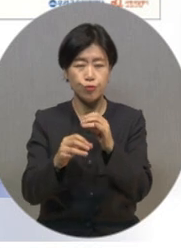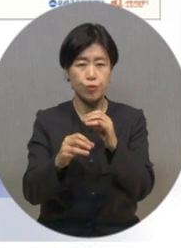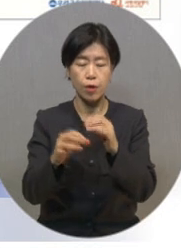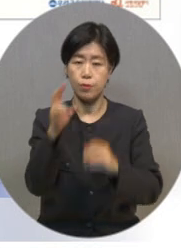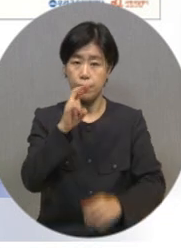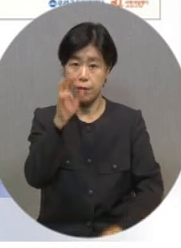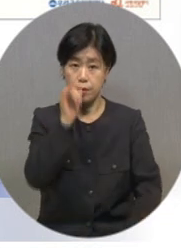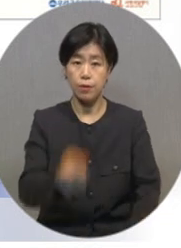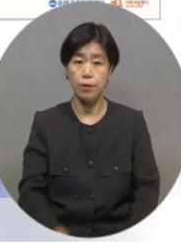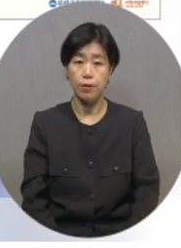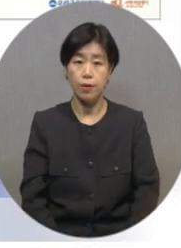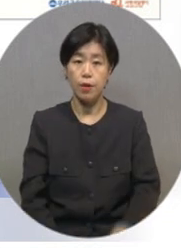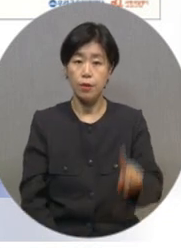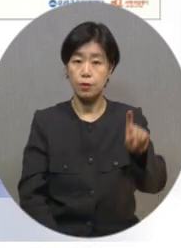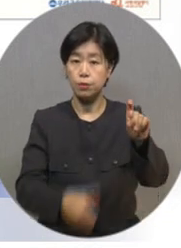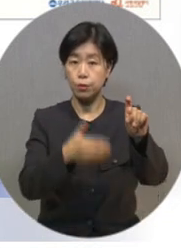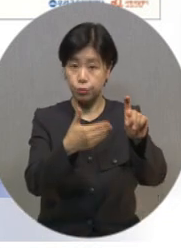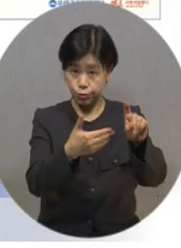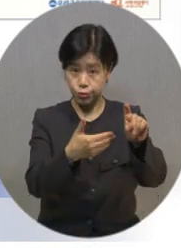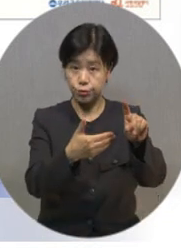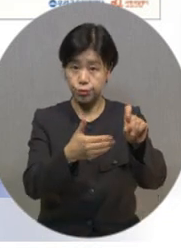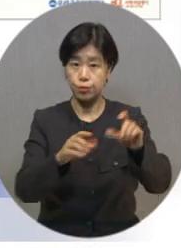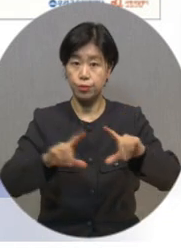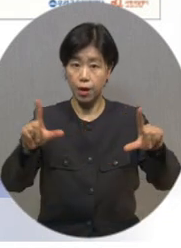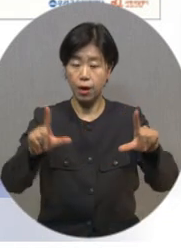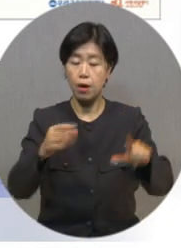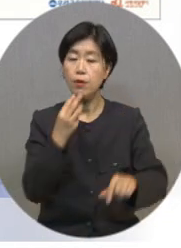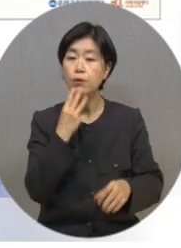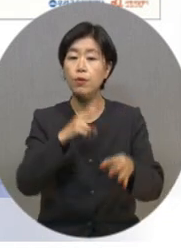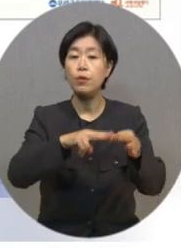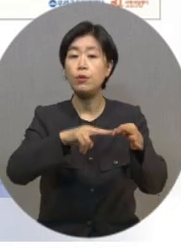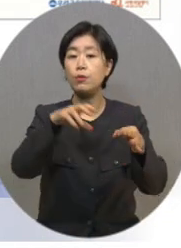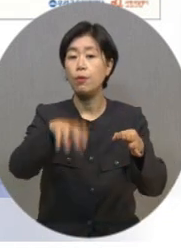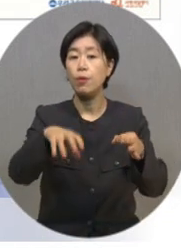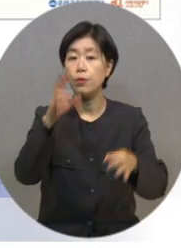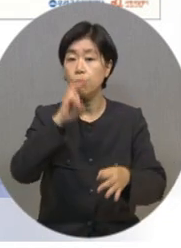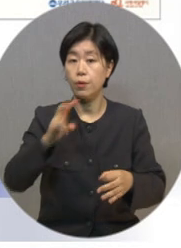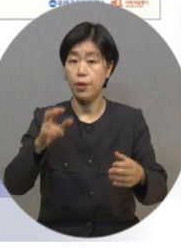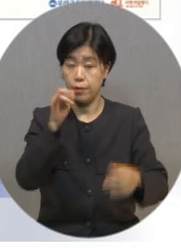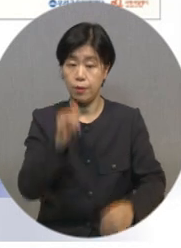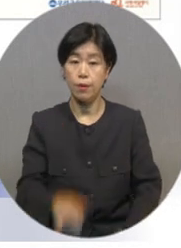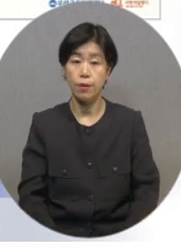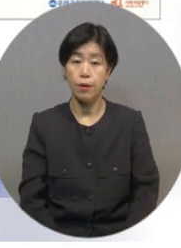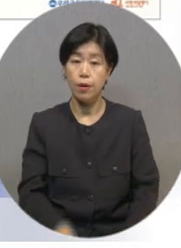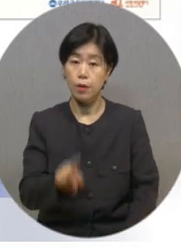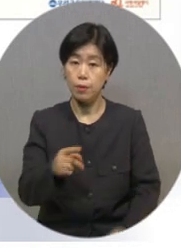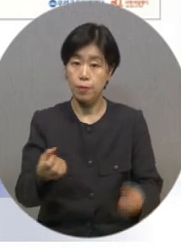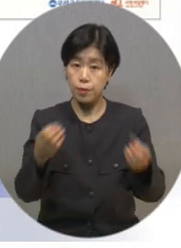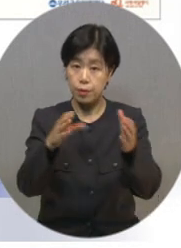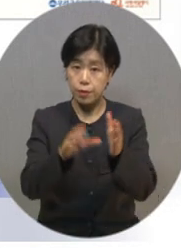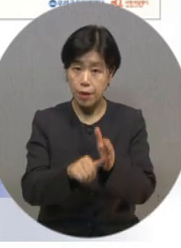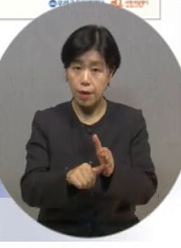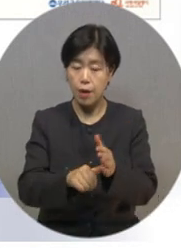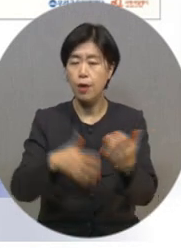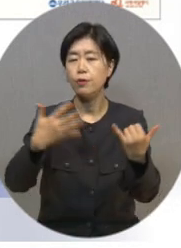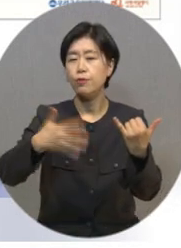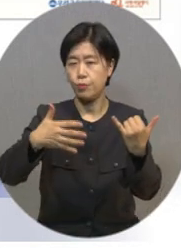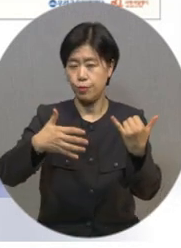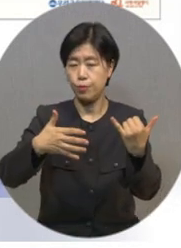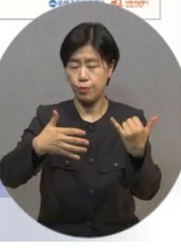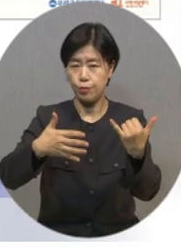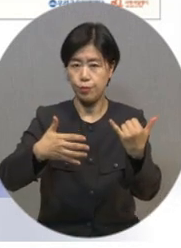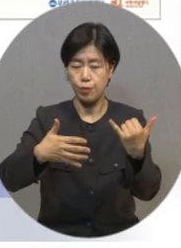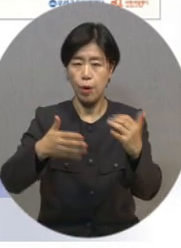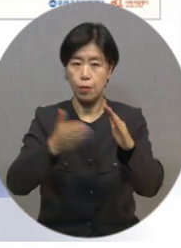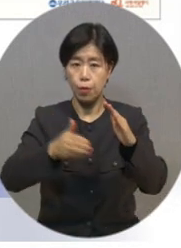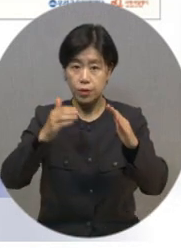여의도 영산 아트홀에서 공연이 열립니다 특히 이번 연주에는 사랑의 달팽이 공식 유튜브 채널을 통해서도